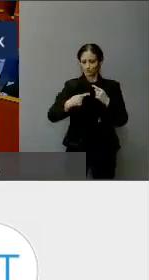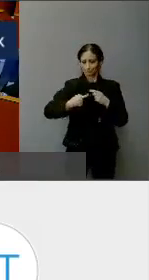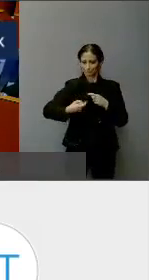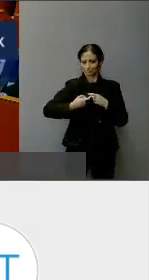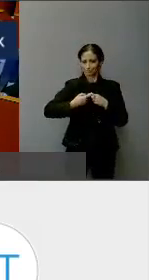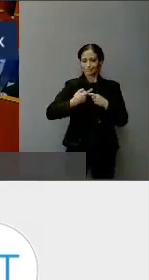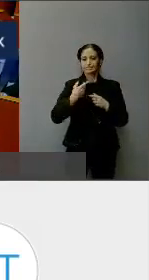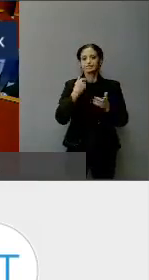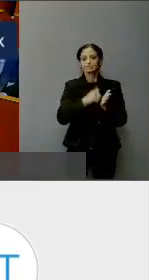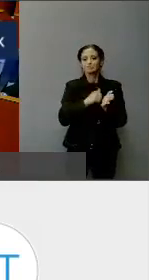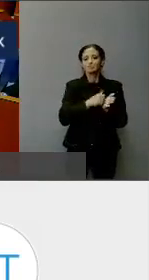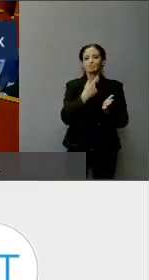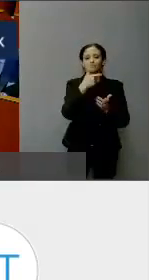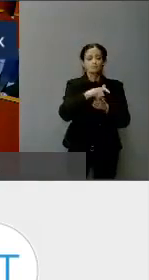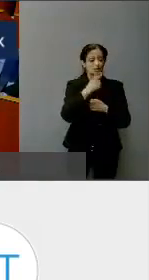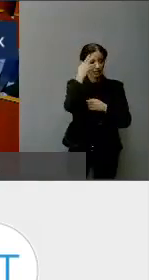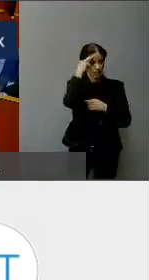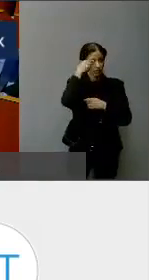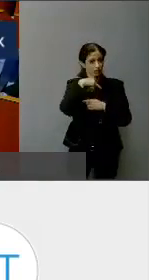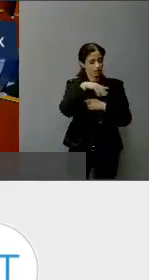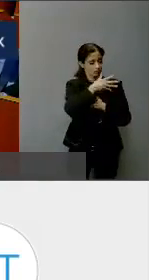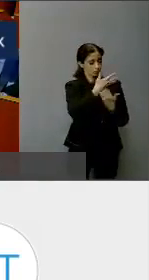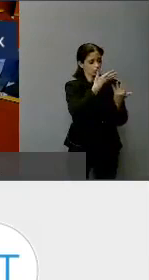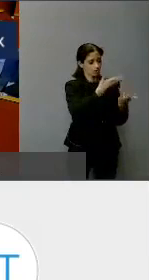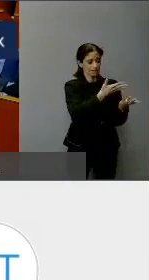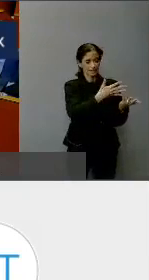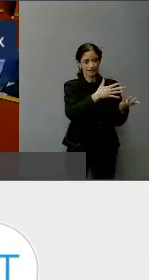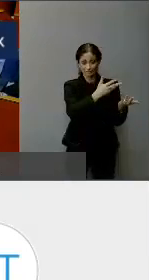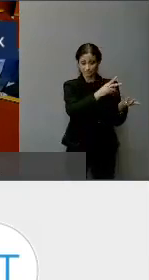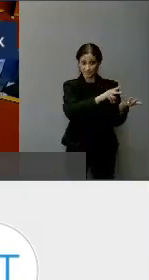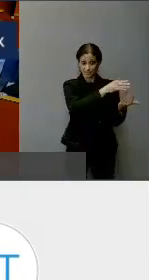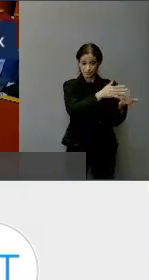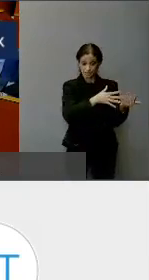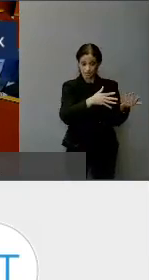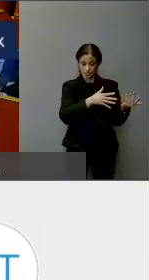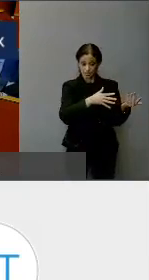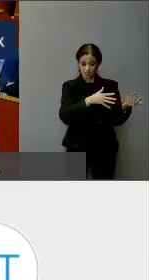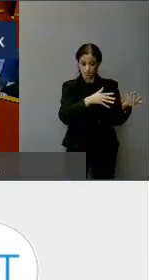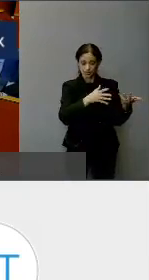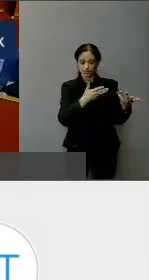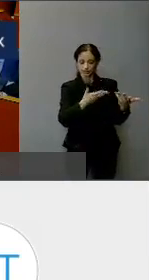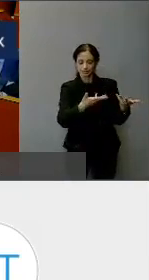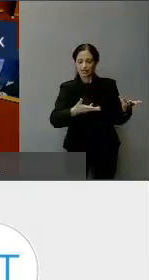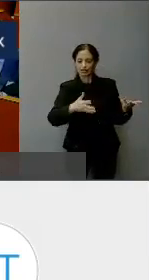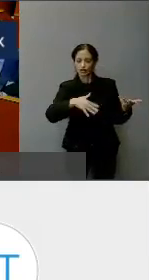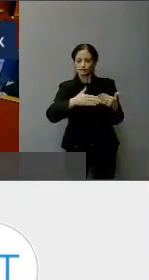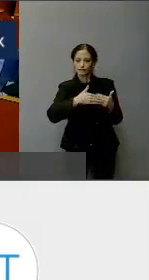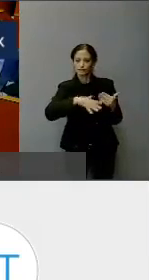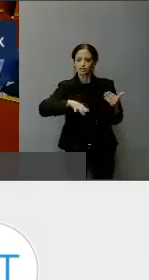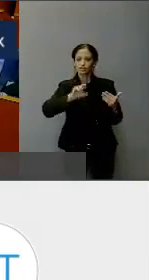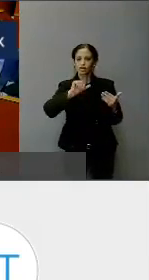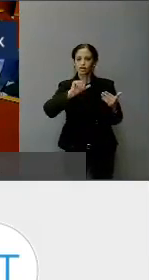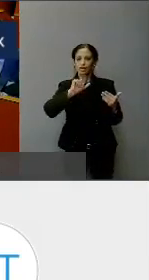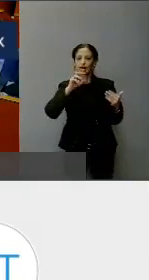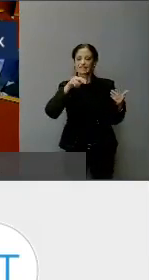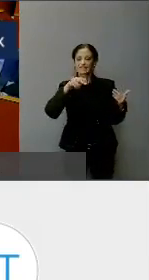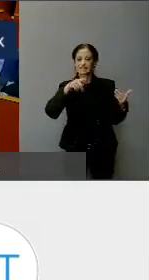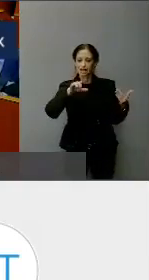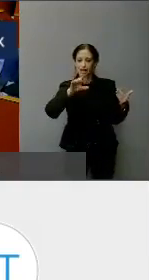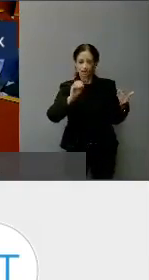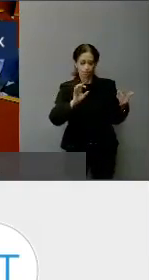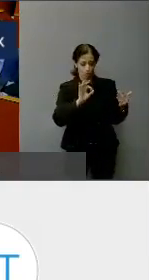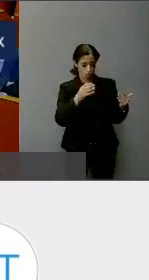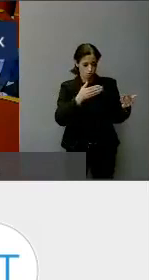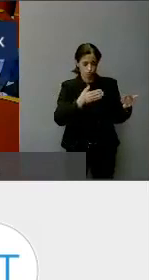e ci sono dei territori tra l'altro lì vicino del comune di arenzano ma anche nel comune di gela dove ahimè